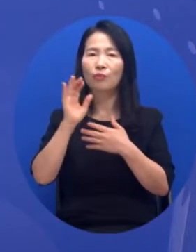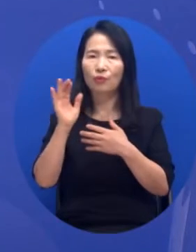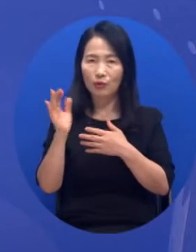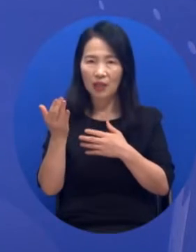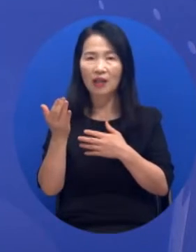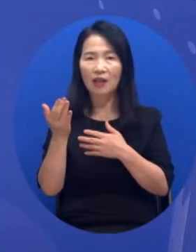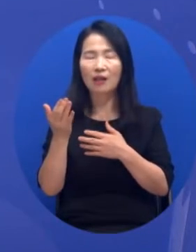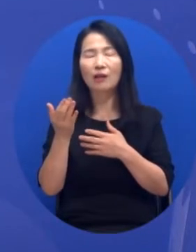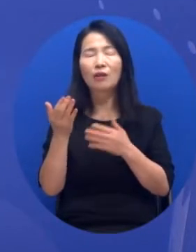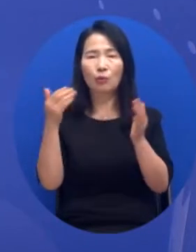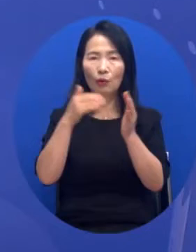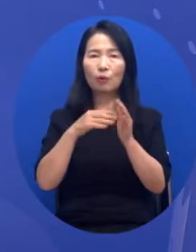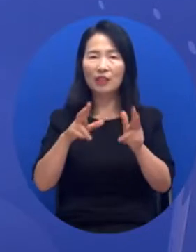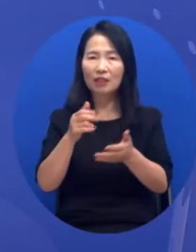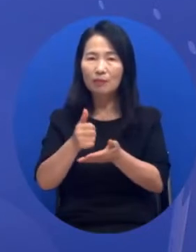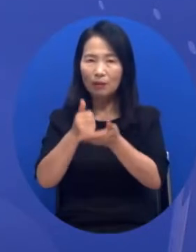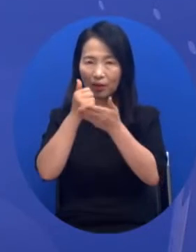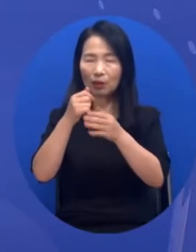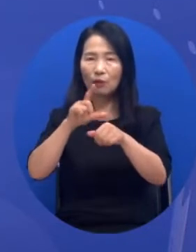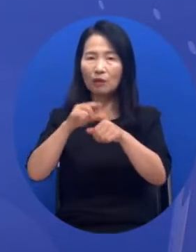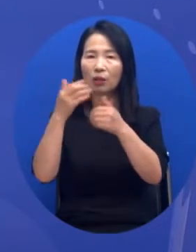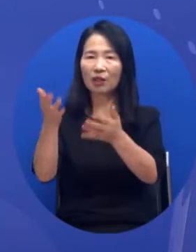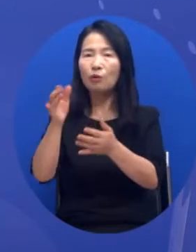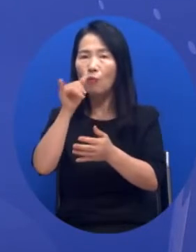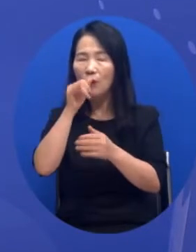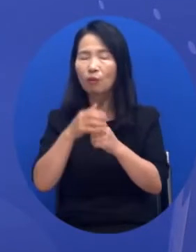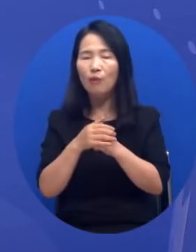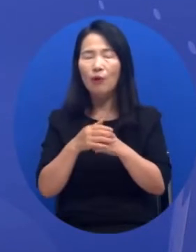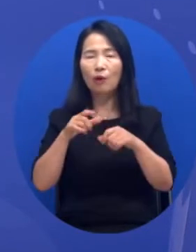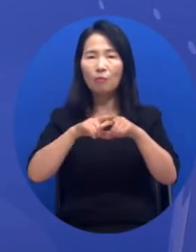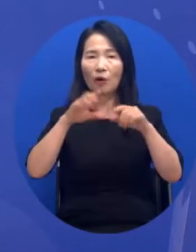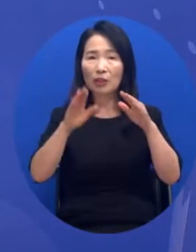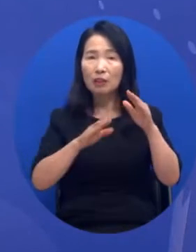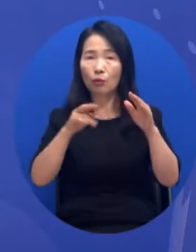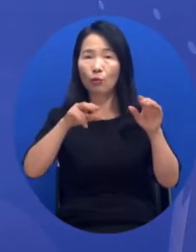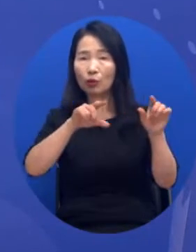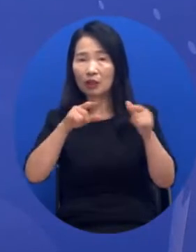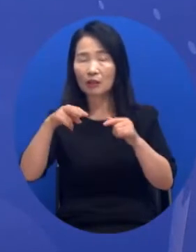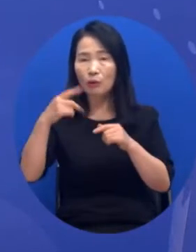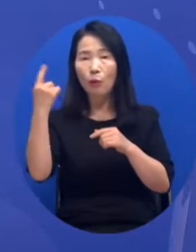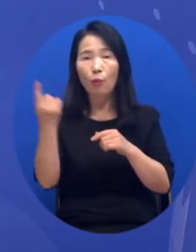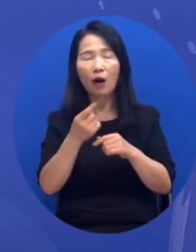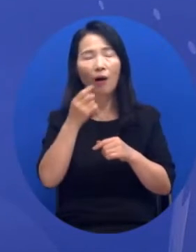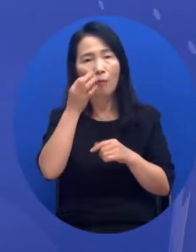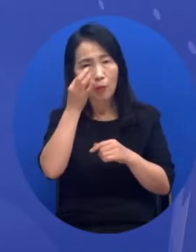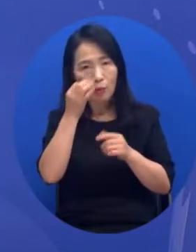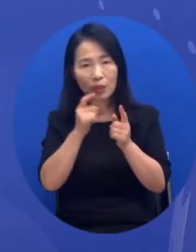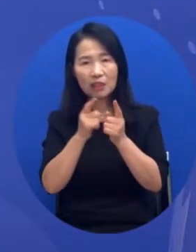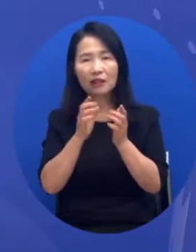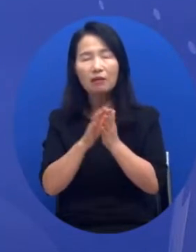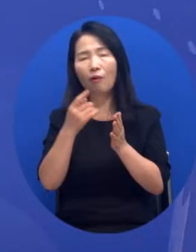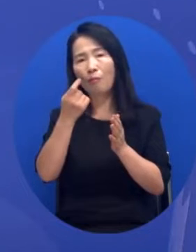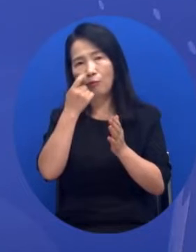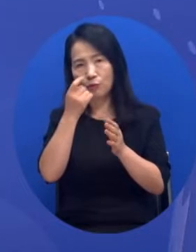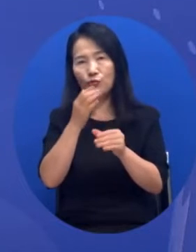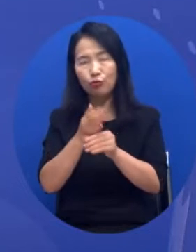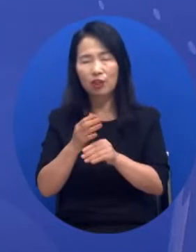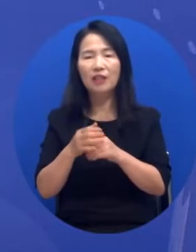좀 섬기고 있고요. 네. 그다음에 평신도들도 이렇게 와서 또 직접 보고 배울 수 있도록 이렇게 섬기고